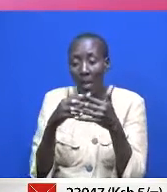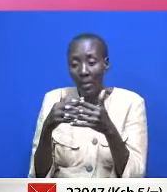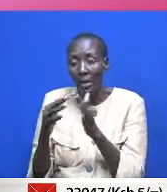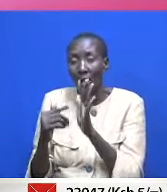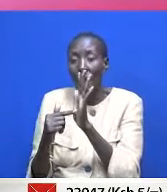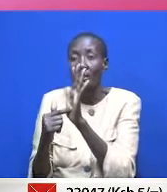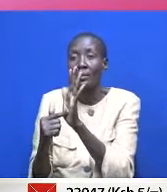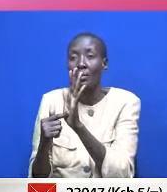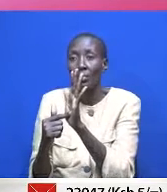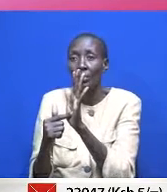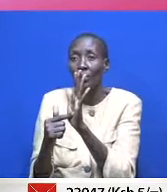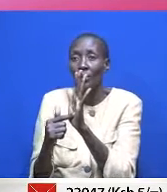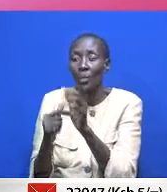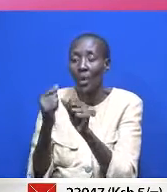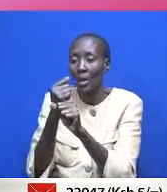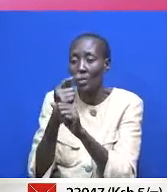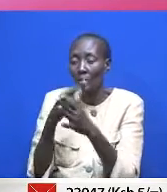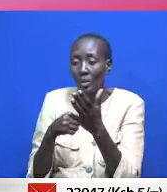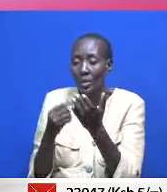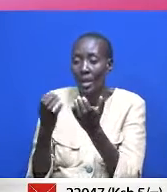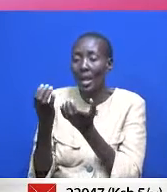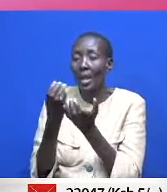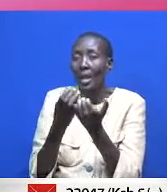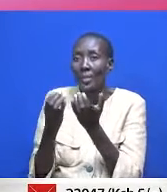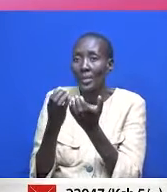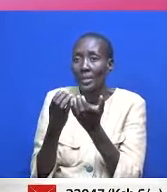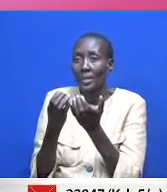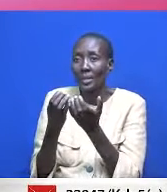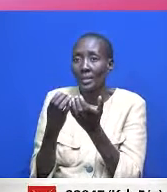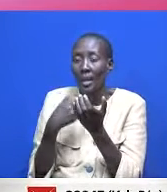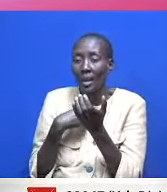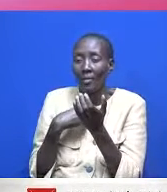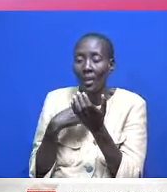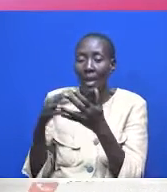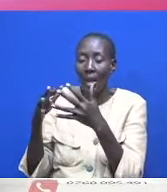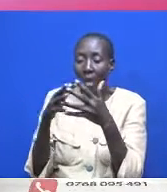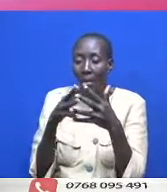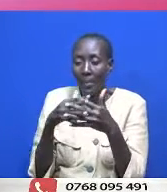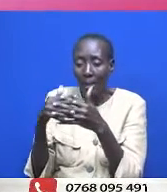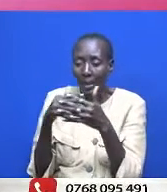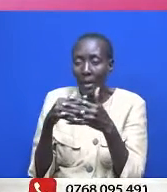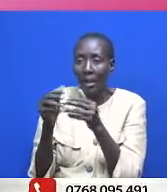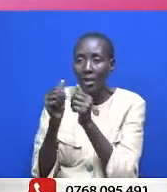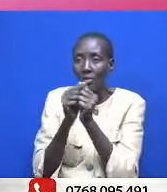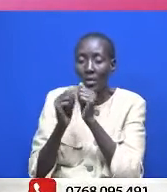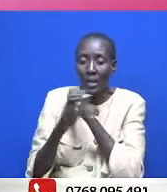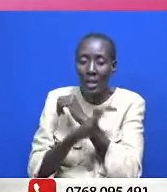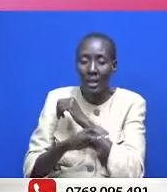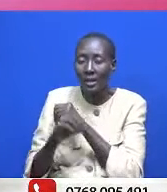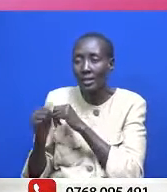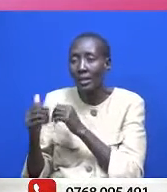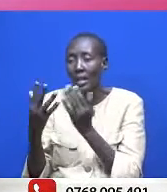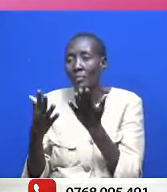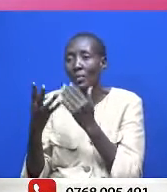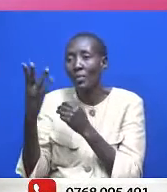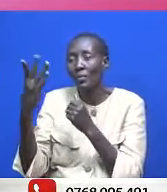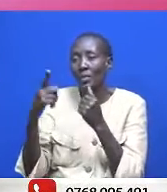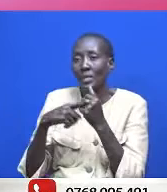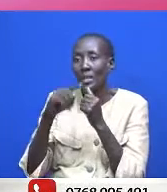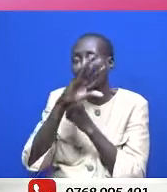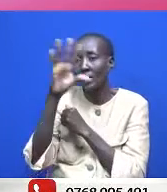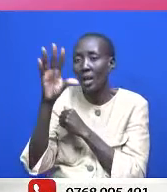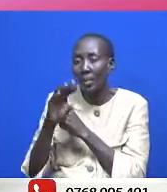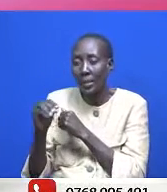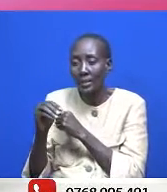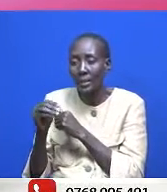Amerika wanafanyanga biashara manchi za Amerika kati na manchi zingine ya Amerika asilimia karibu 46. Nchi za